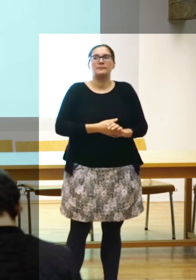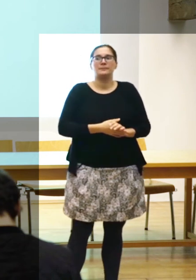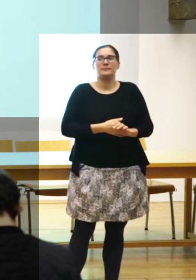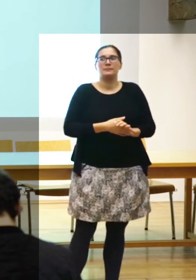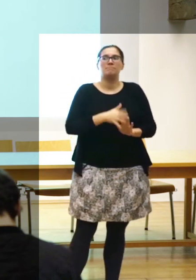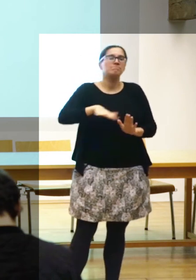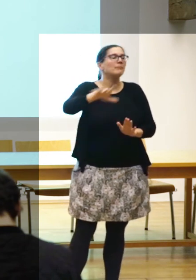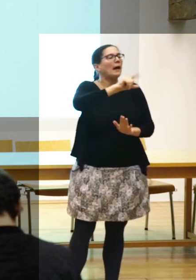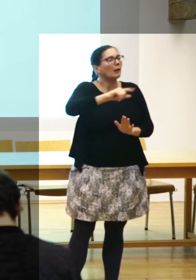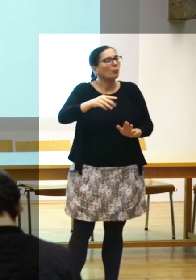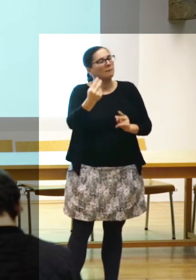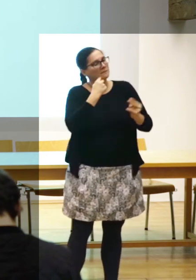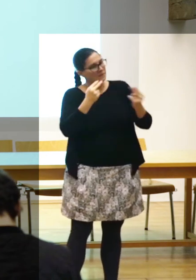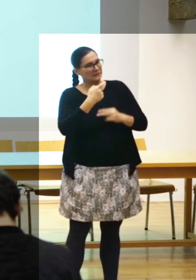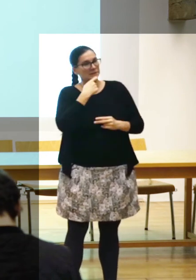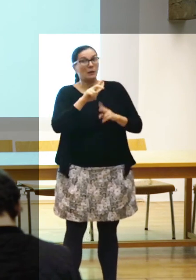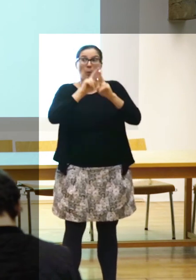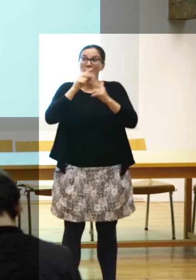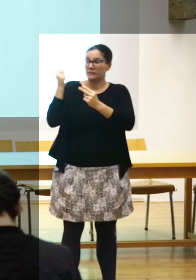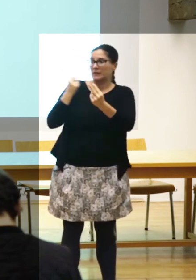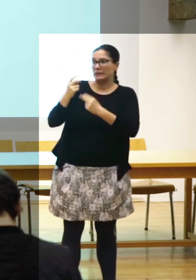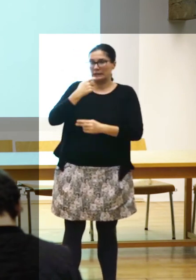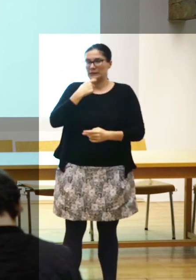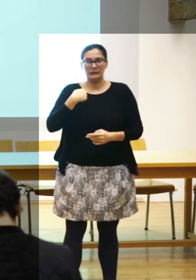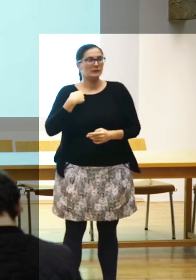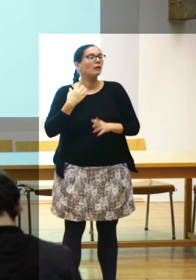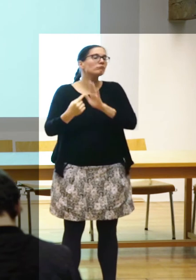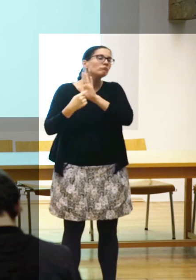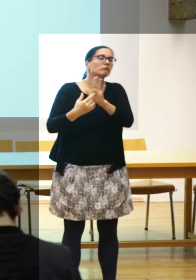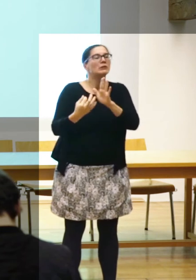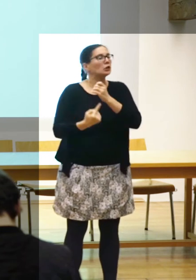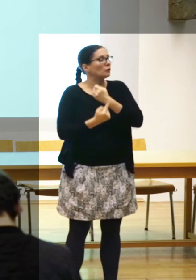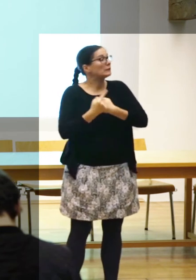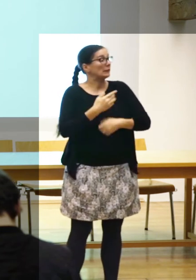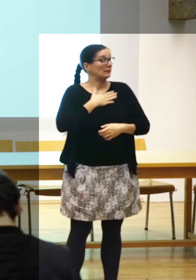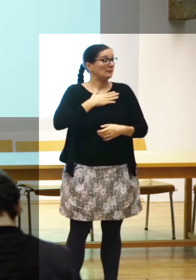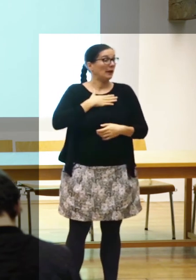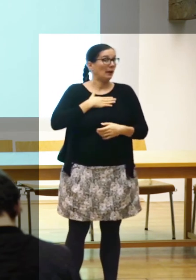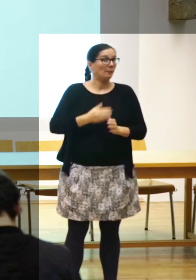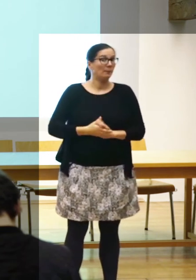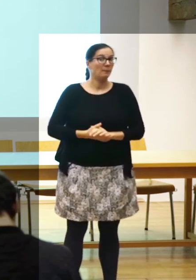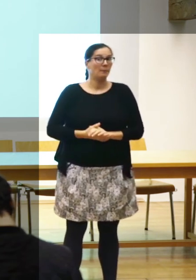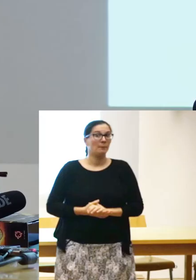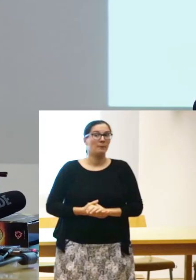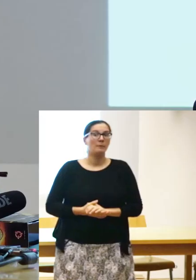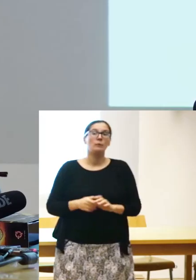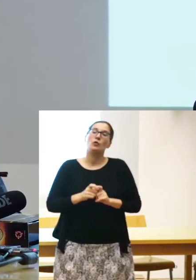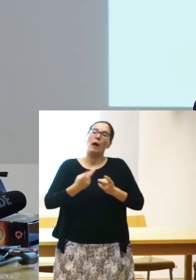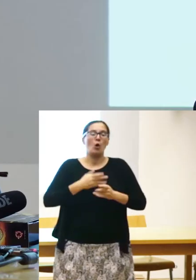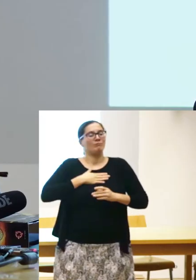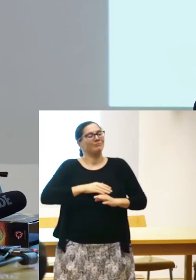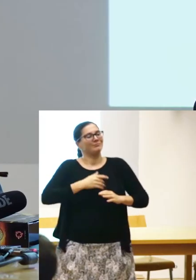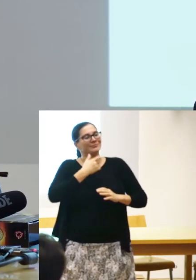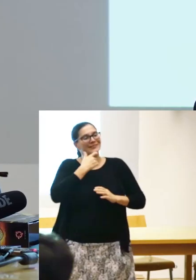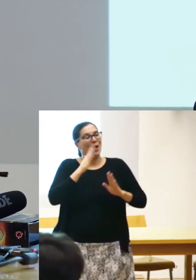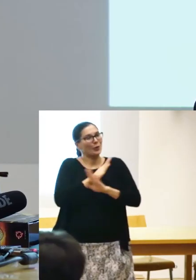v rámci republiky nebo v rámci nějakého mezinárodního kontextu, tak abychom mohli to potvrzení správnosti toho rozhodnutí